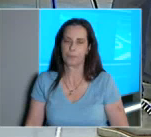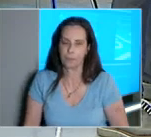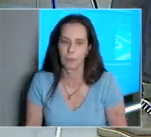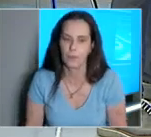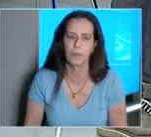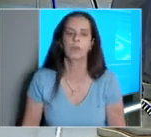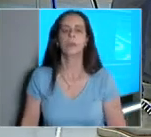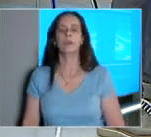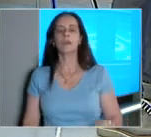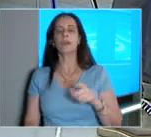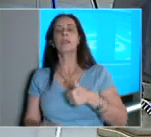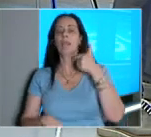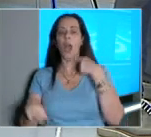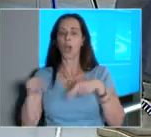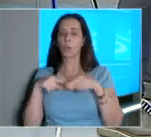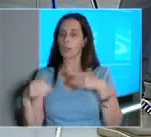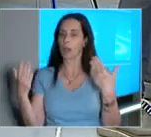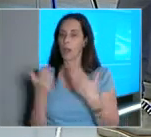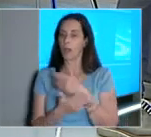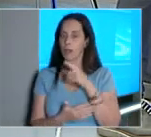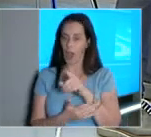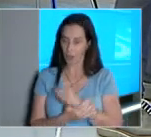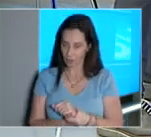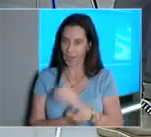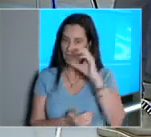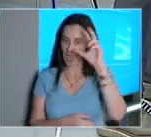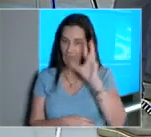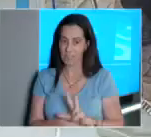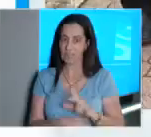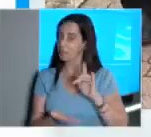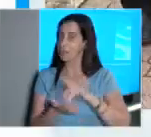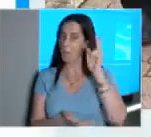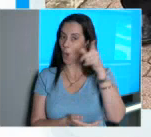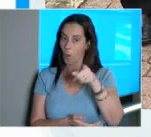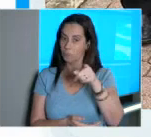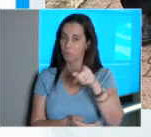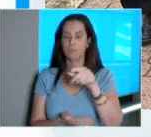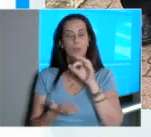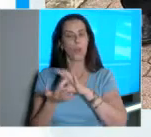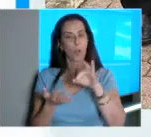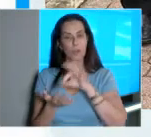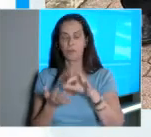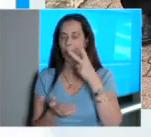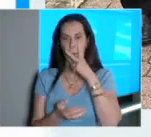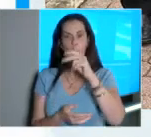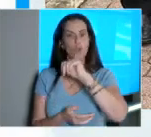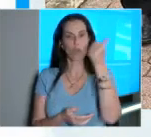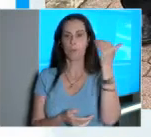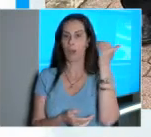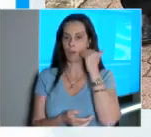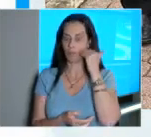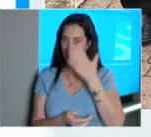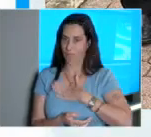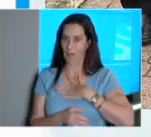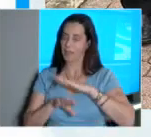קצת לחול, שר החוץ החדש נושן שלנו, ישראל כץ, נמצא בחול, הוא מעלה ציוץ מחול, הוא אומר ביקור ראשון